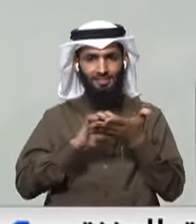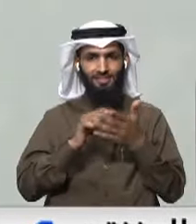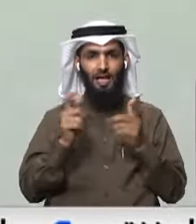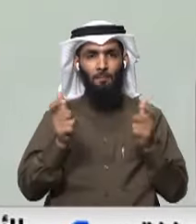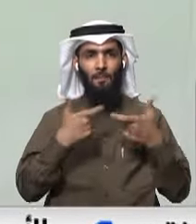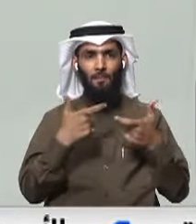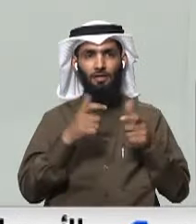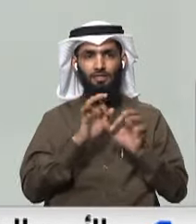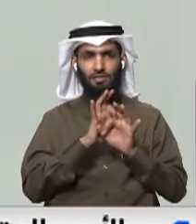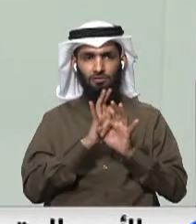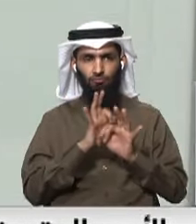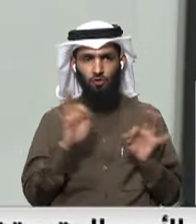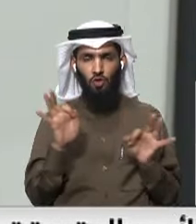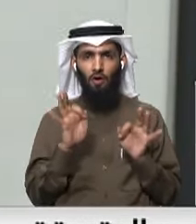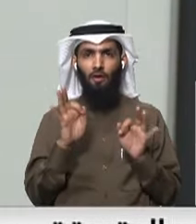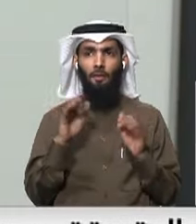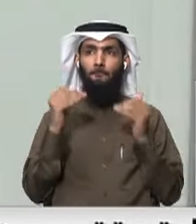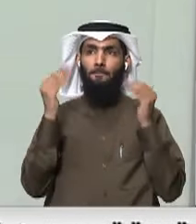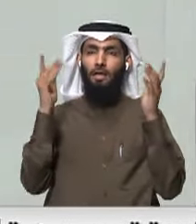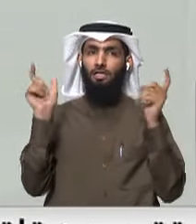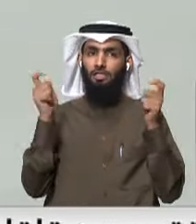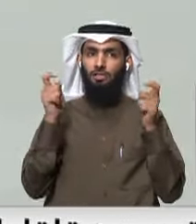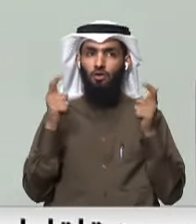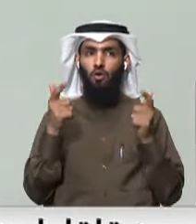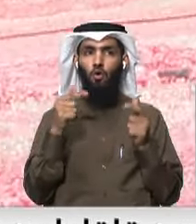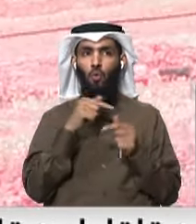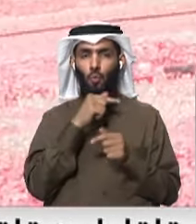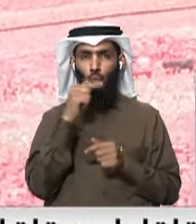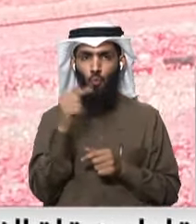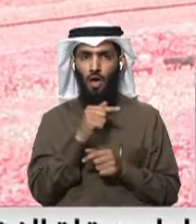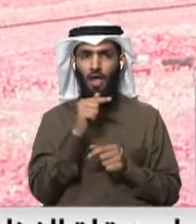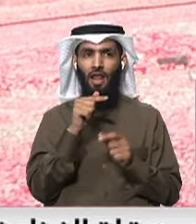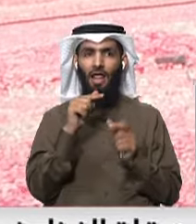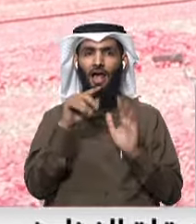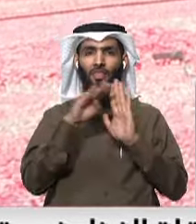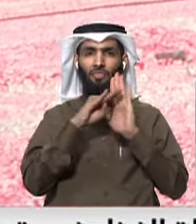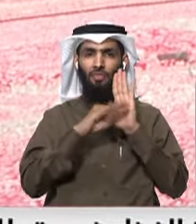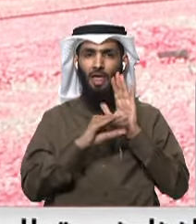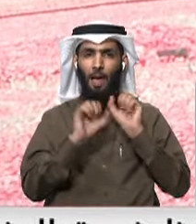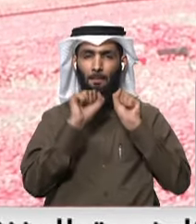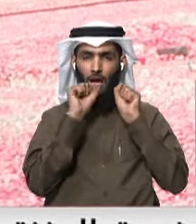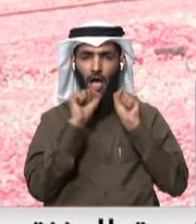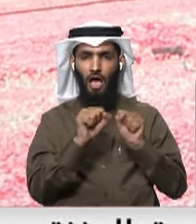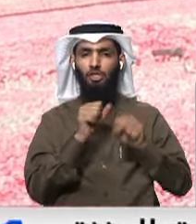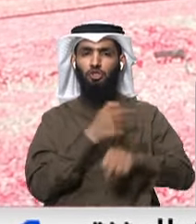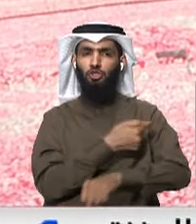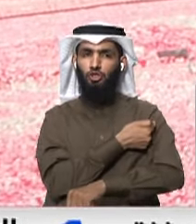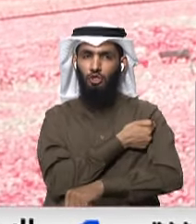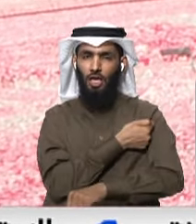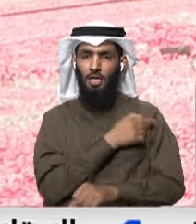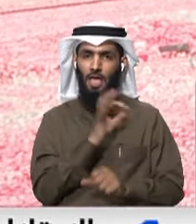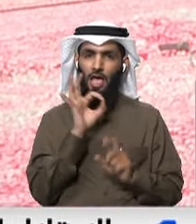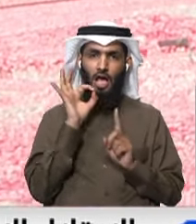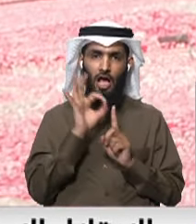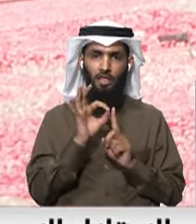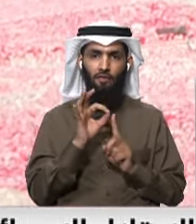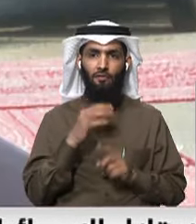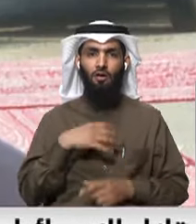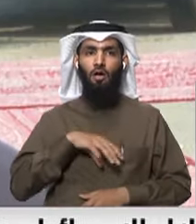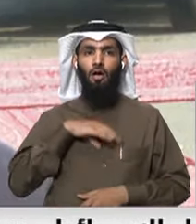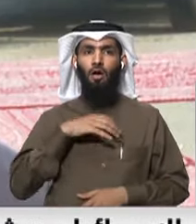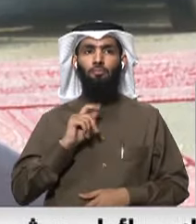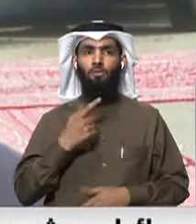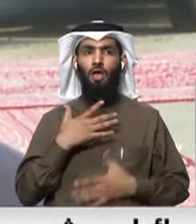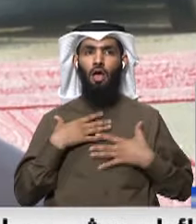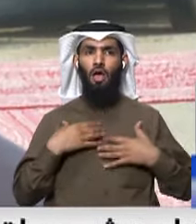مثل المجسات الخارجيه ونظام التلوم تري لتقديم رعايه طبيه فائقه وانقاذ الارواح تحتوي